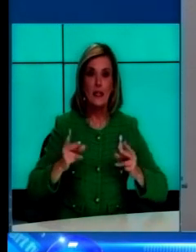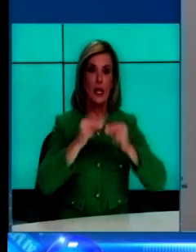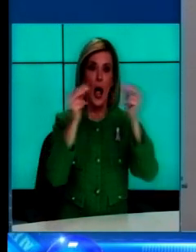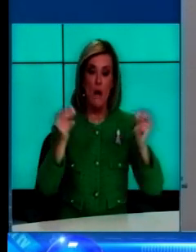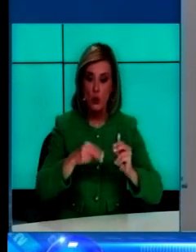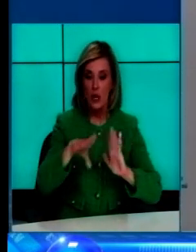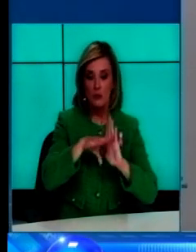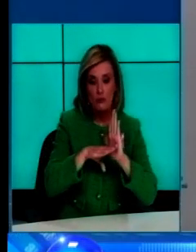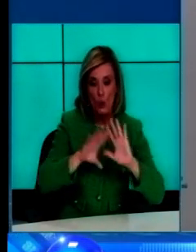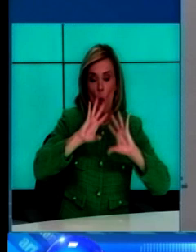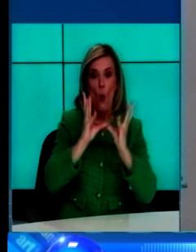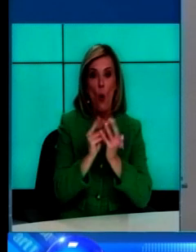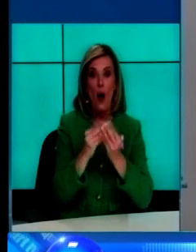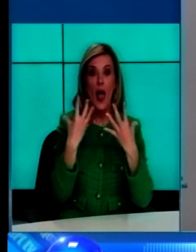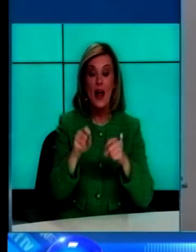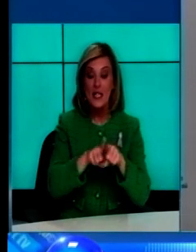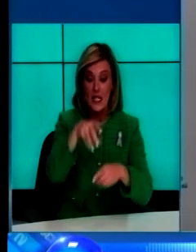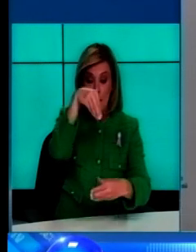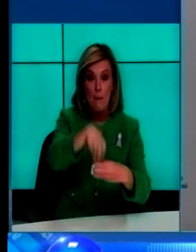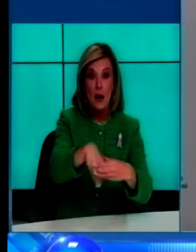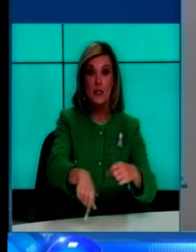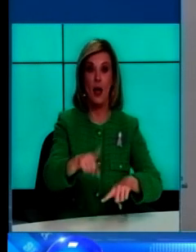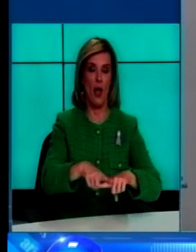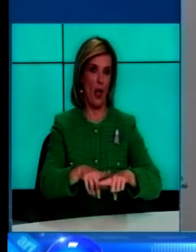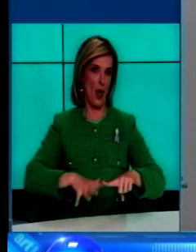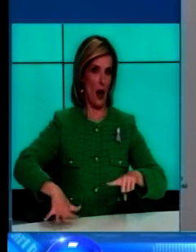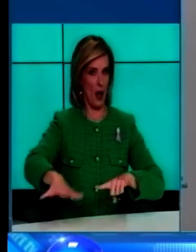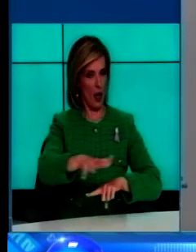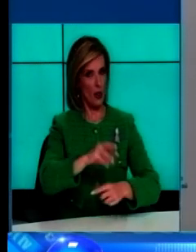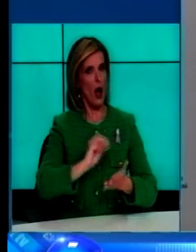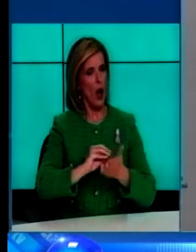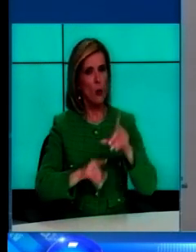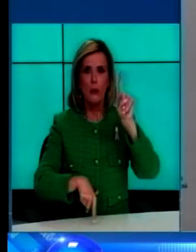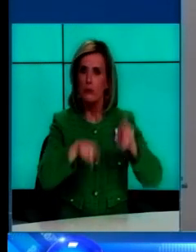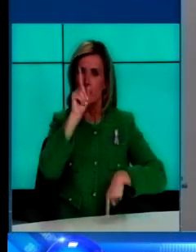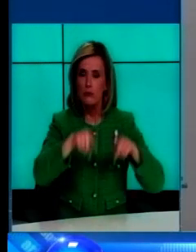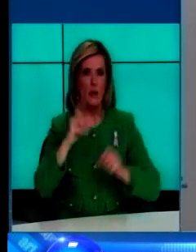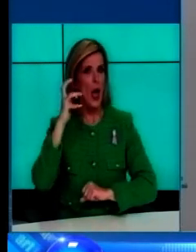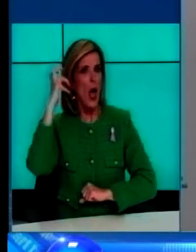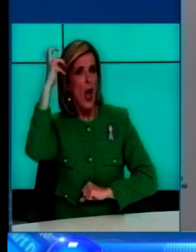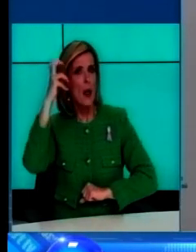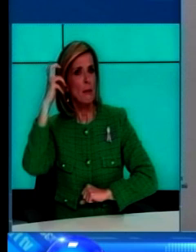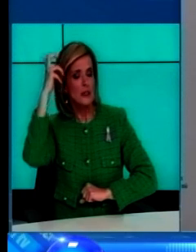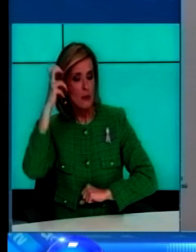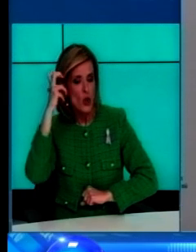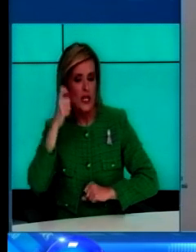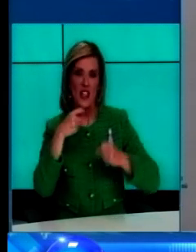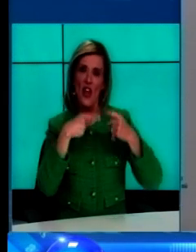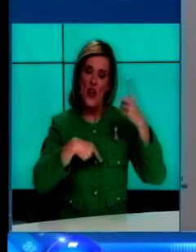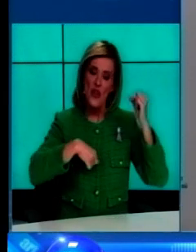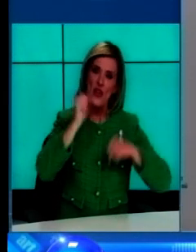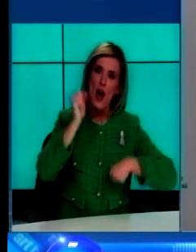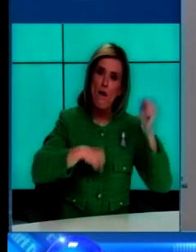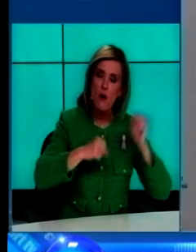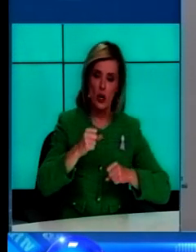Και βέβαια κάποιες επιστημονικές παρατηρήσεις, ναι μεν, οι οποίες οδηγούν σε παρερμηνία σχετικά με το όφελος του εμβολίου